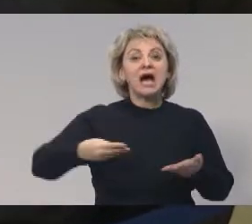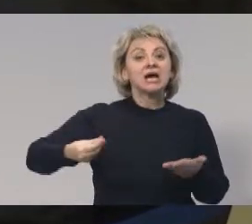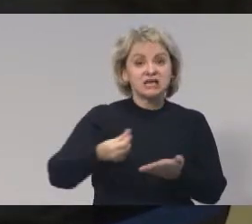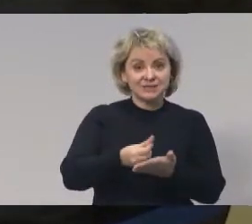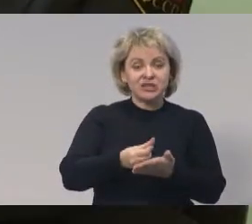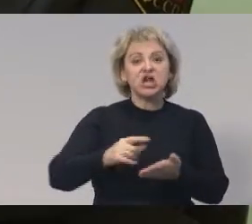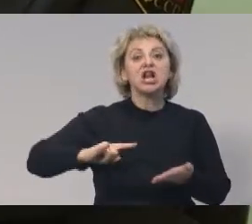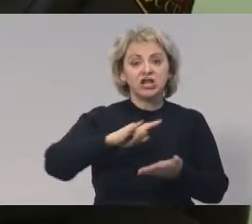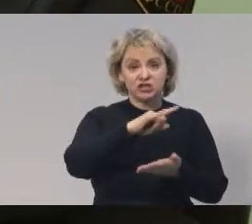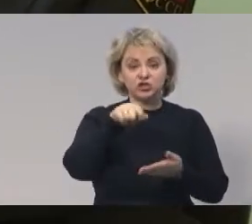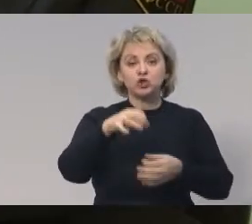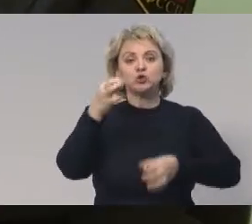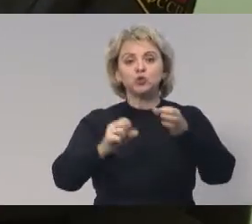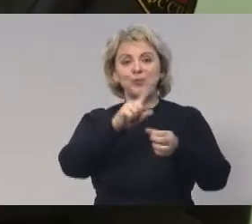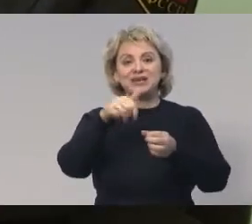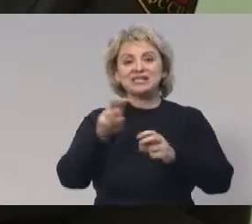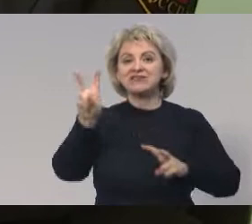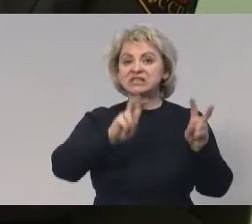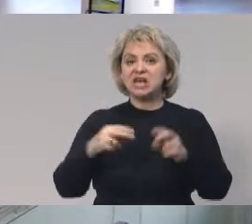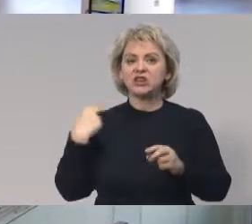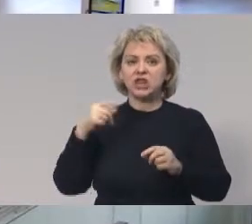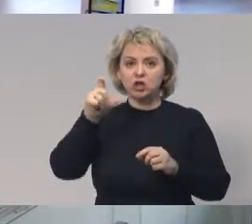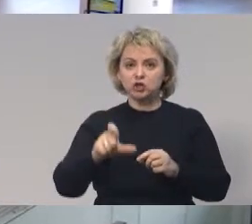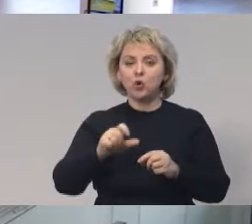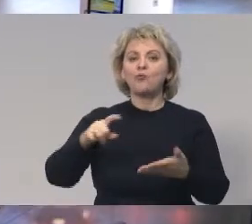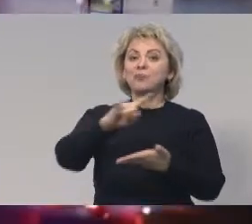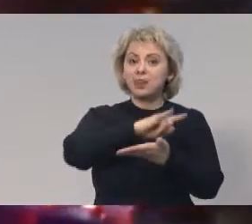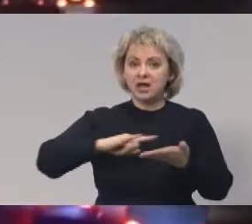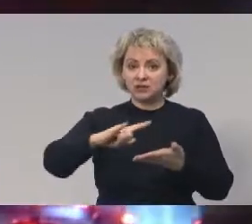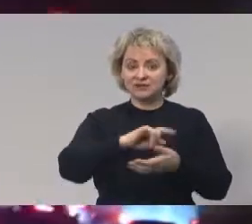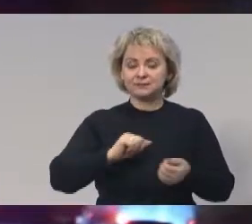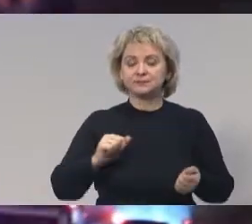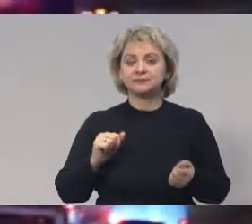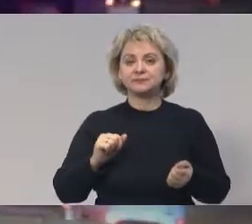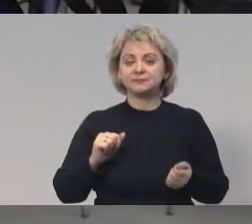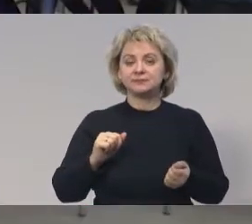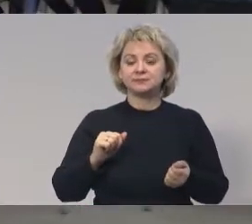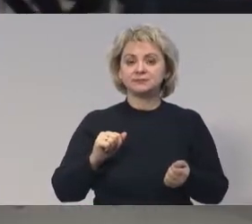Расплатился лети. Судебные приставы искали должников в Платове.